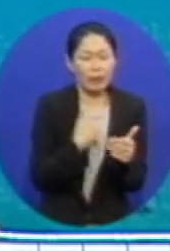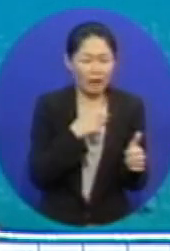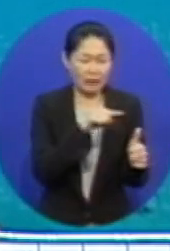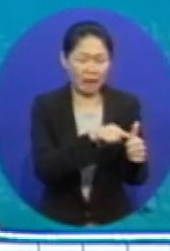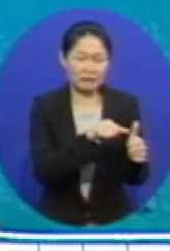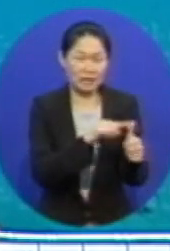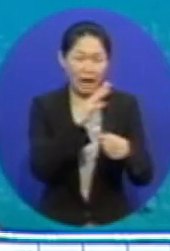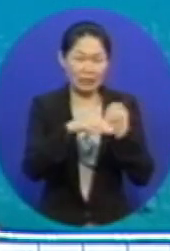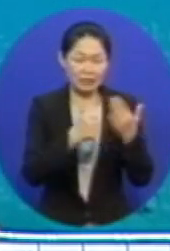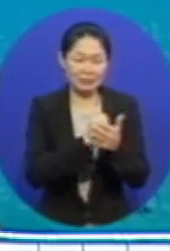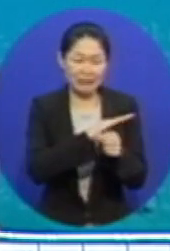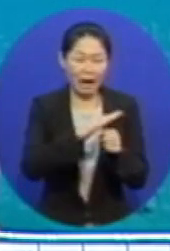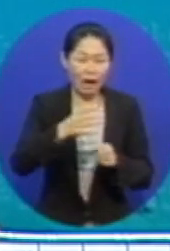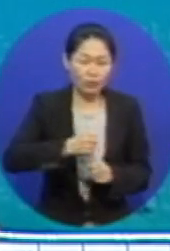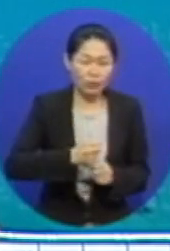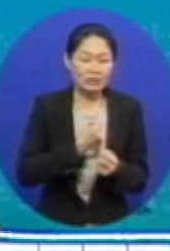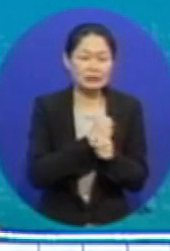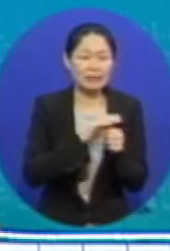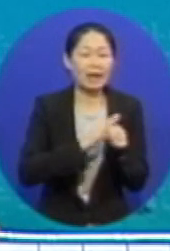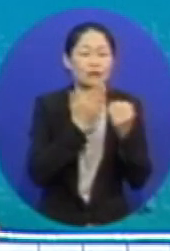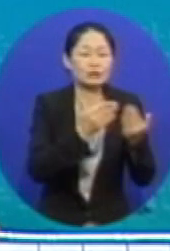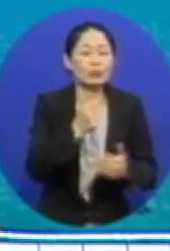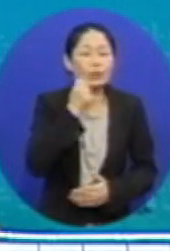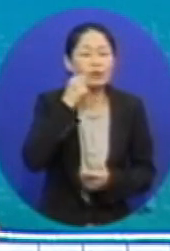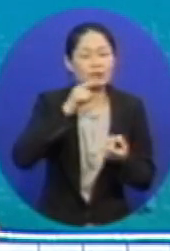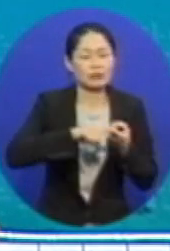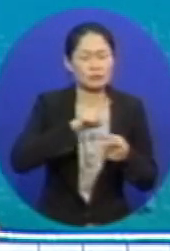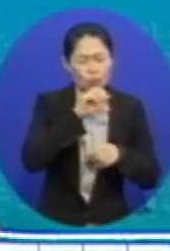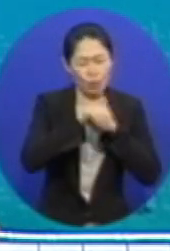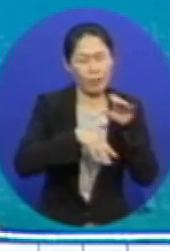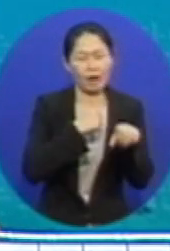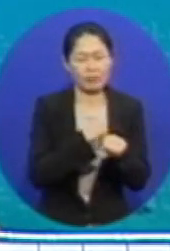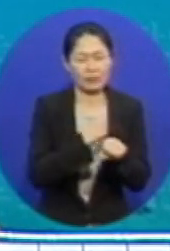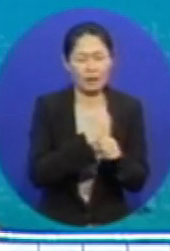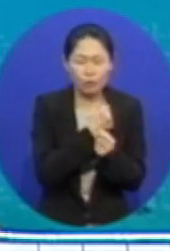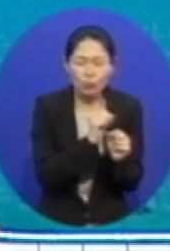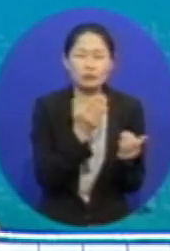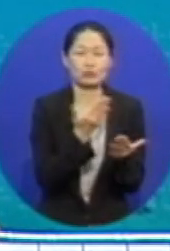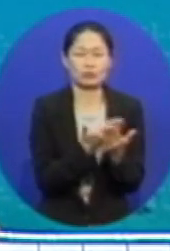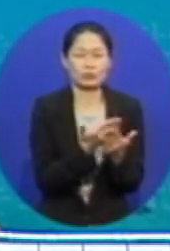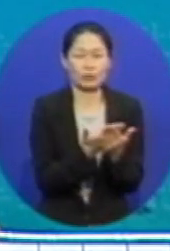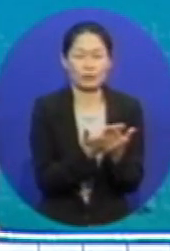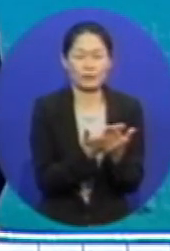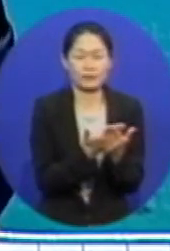하나님의 사랑으로 사랑하지 못한 것을 고백합니다 용서해주세요